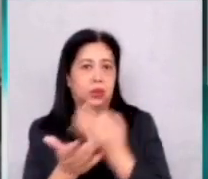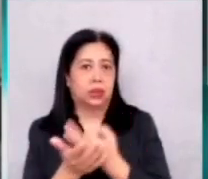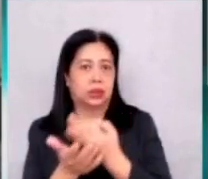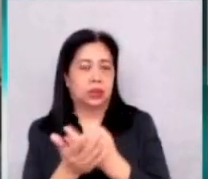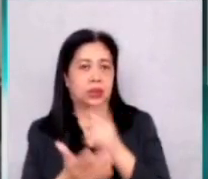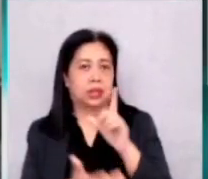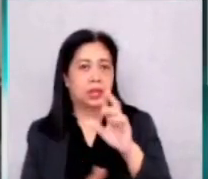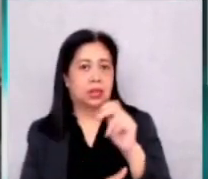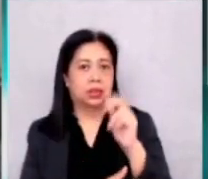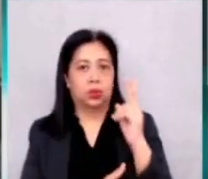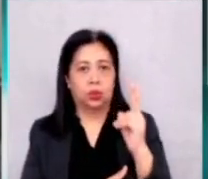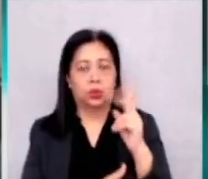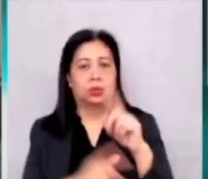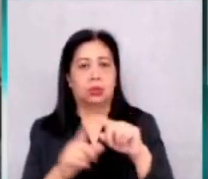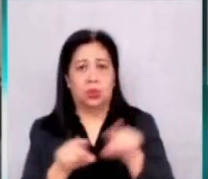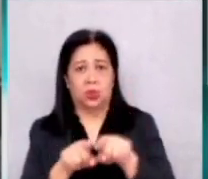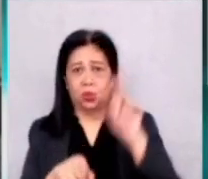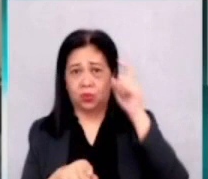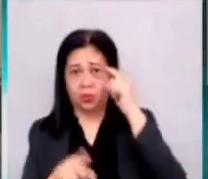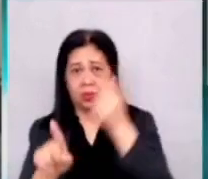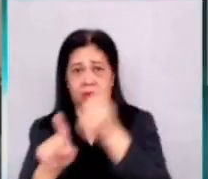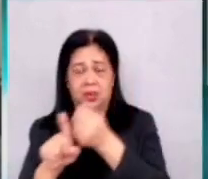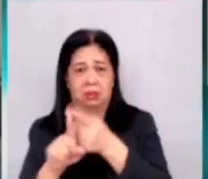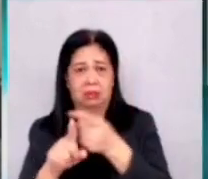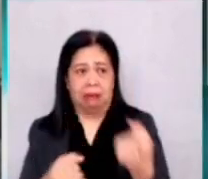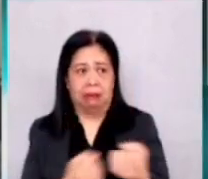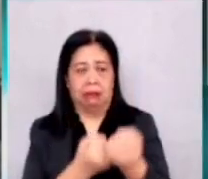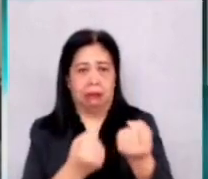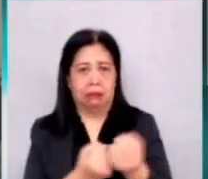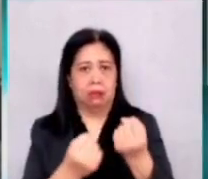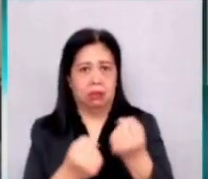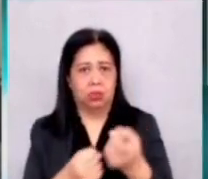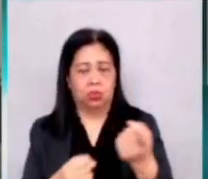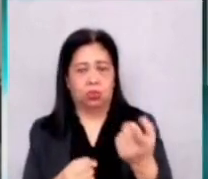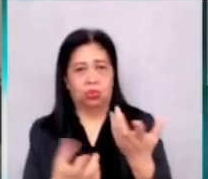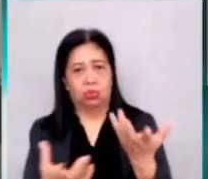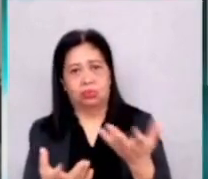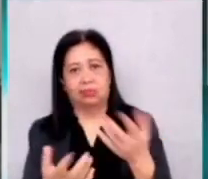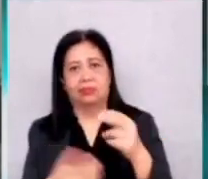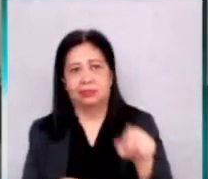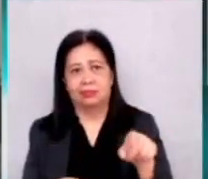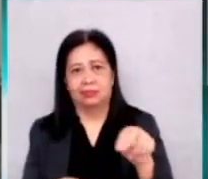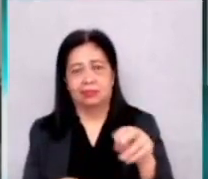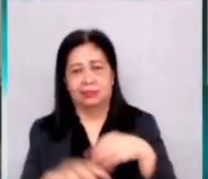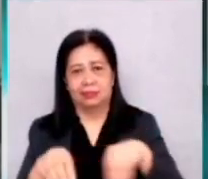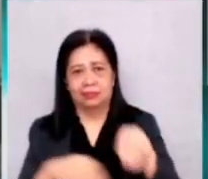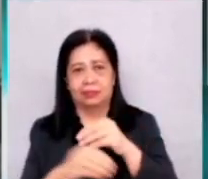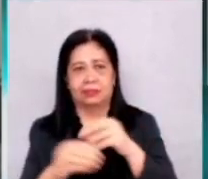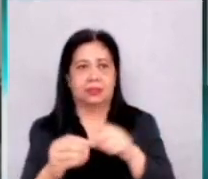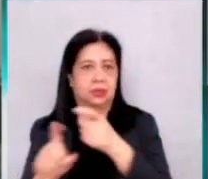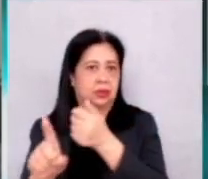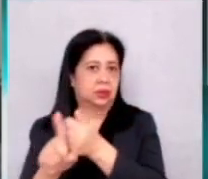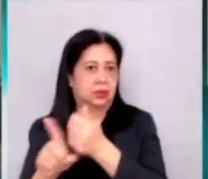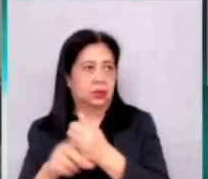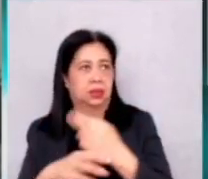also the government kasi sila yung aaho nung kwan ng pangangailangan namin in terms of maintenance,